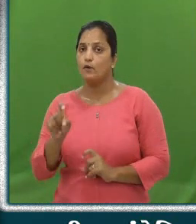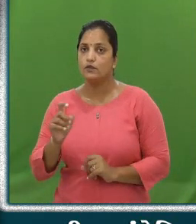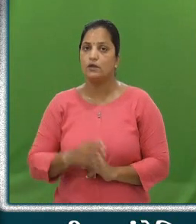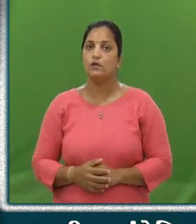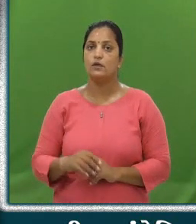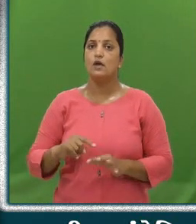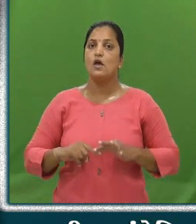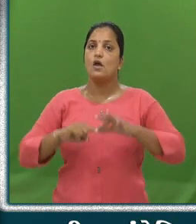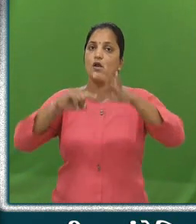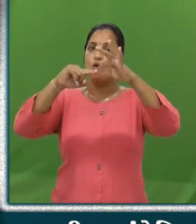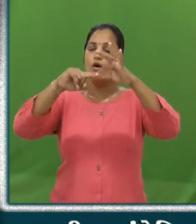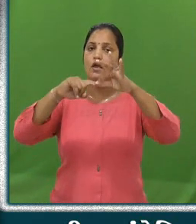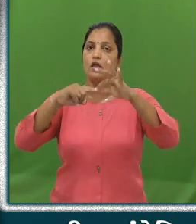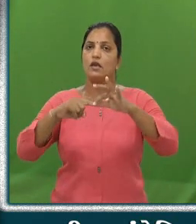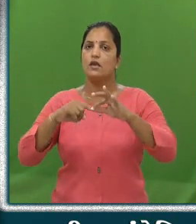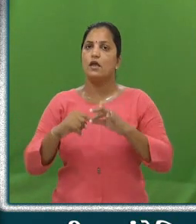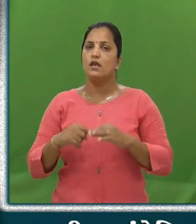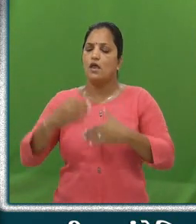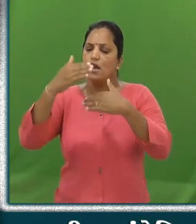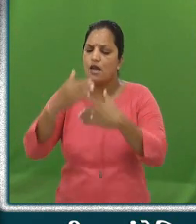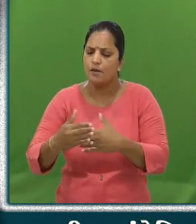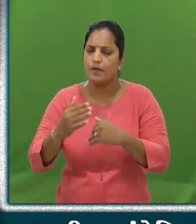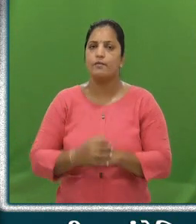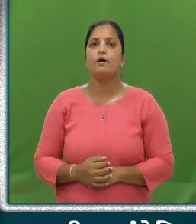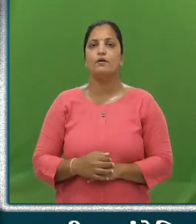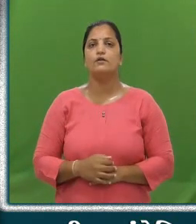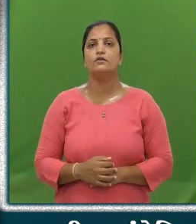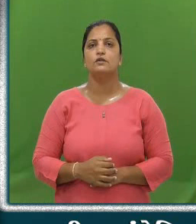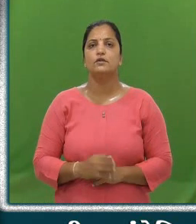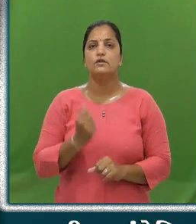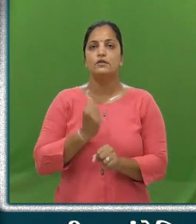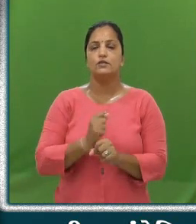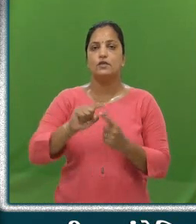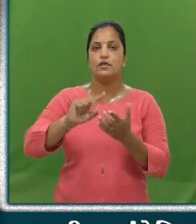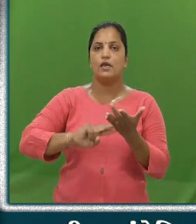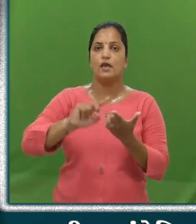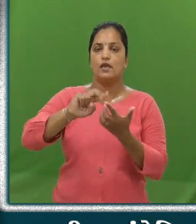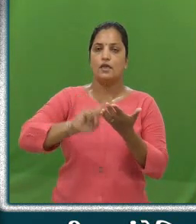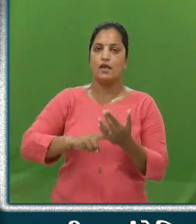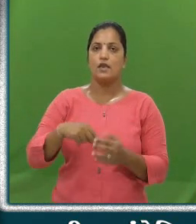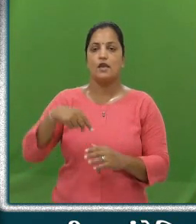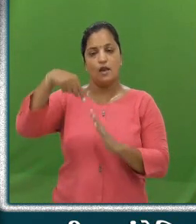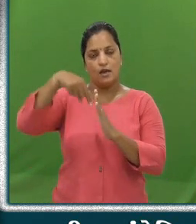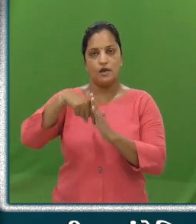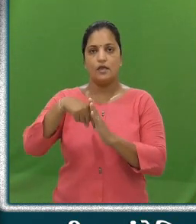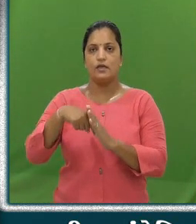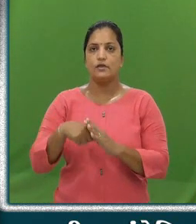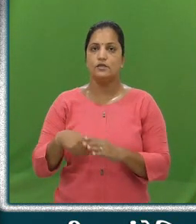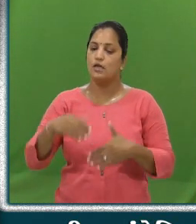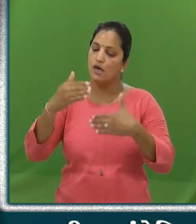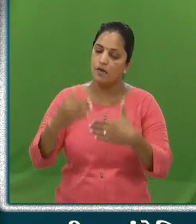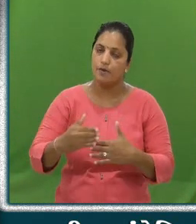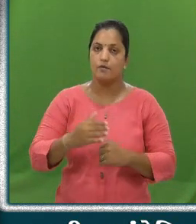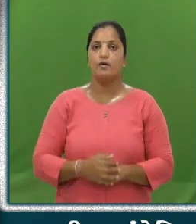કે લક્ષણો કોના નિયંત્રણ હેઠળ હોય છે તો લક્ષણો જે છે એ જનીનોના નિયંત્રણ હેઠળ હોય છે